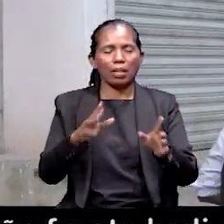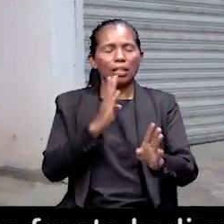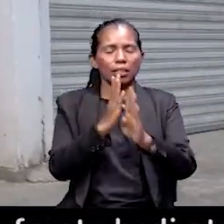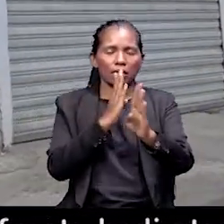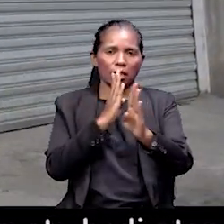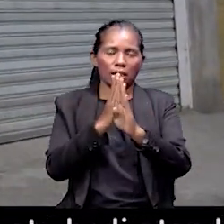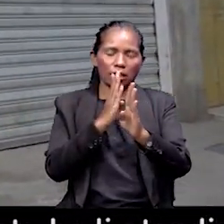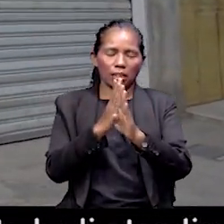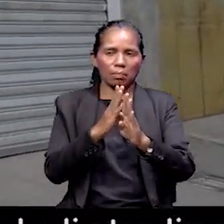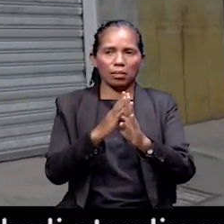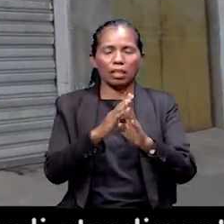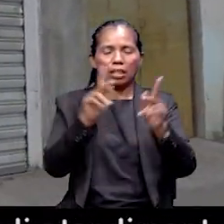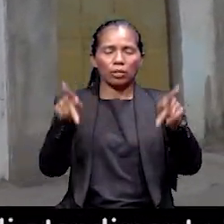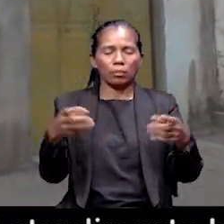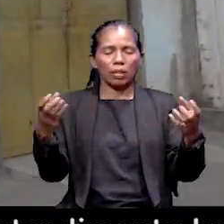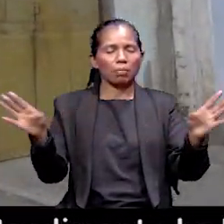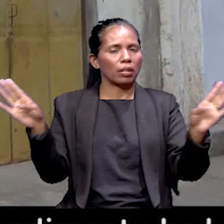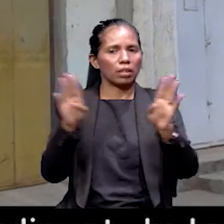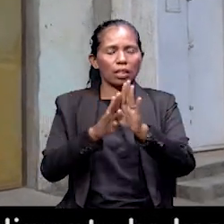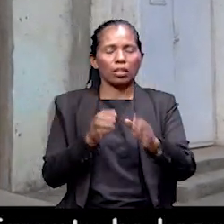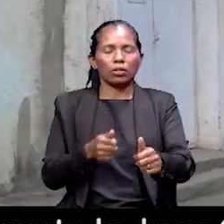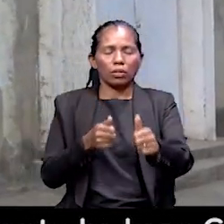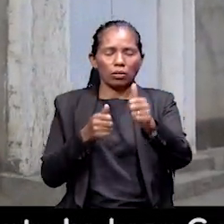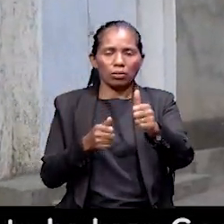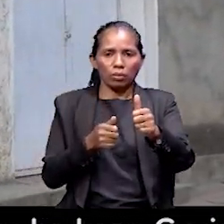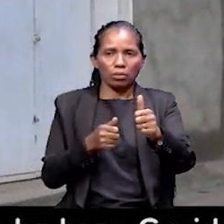loja barak maktaka hodi kumpri confinamento obrigatorio nebe